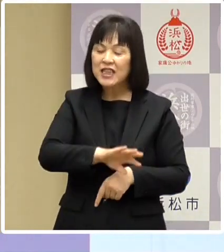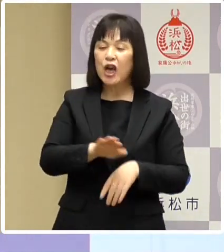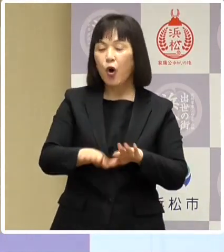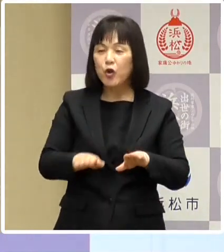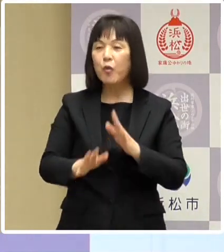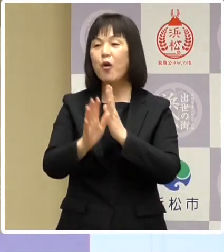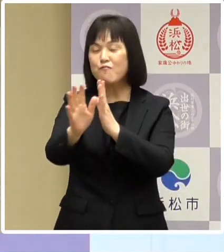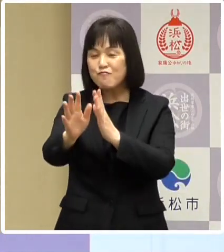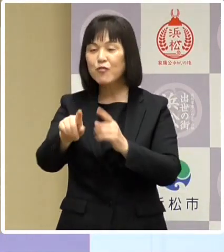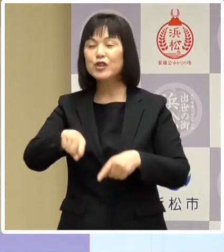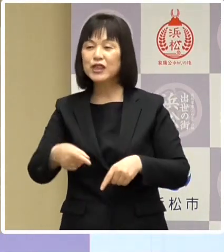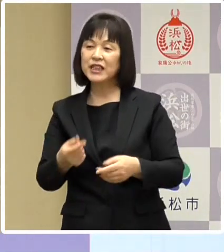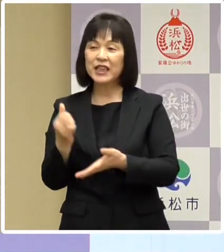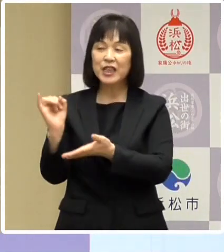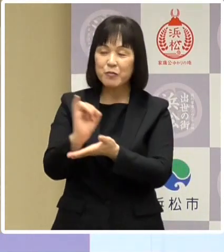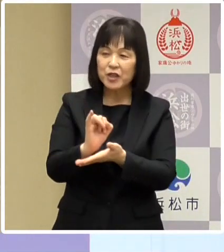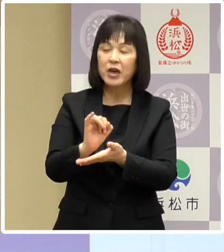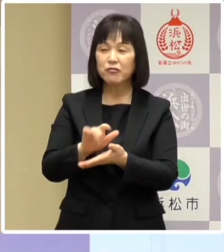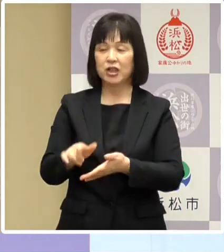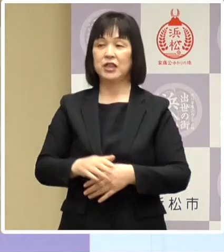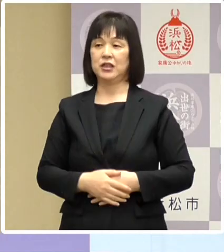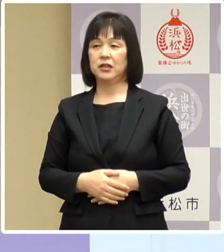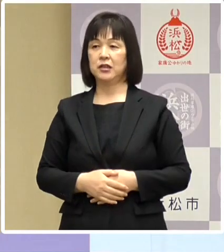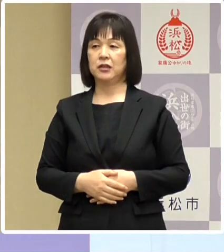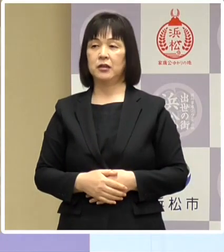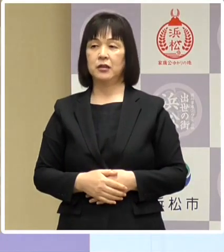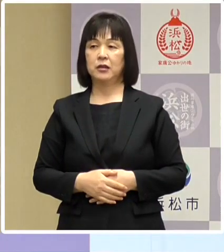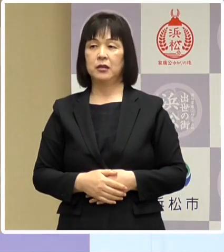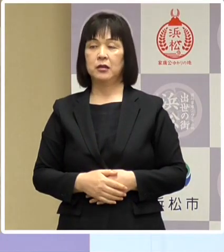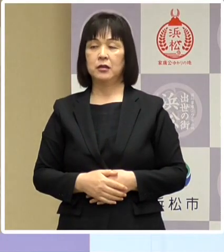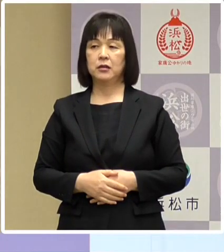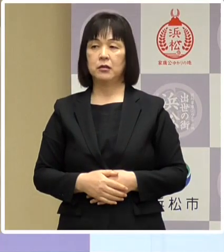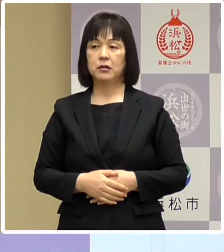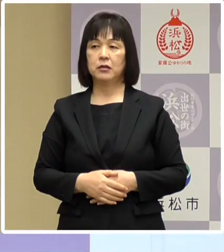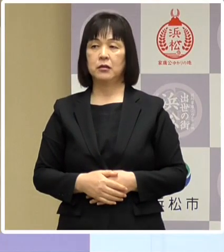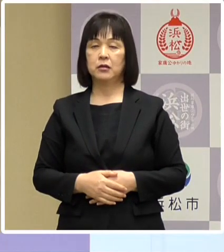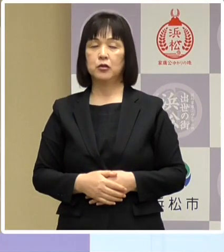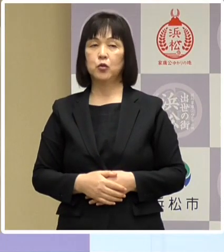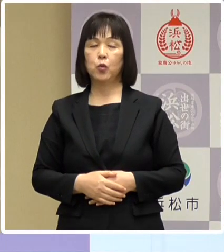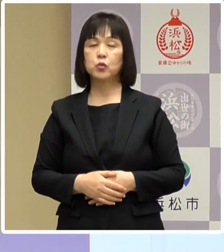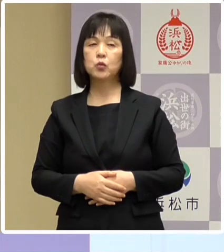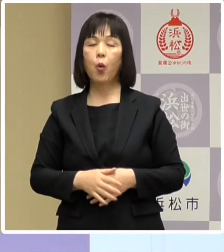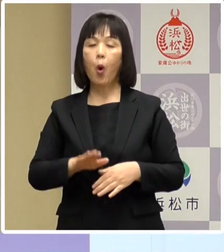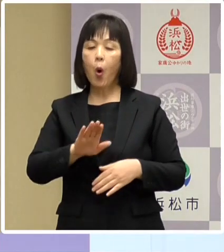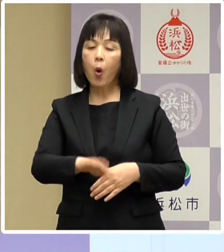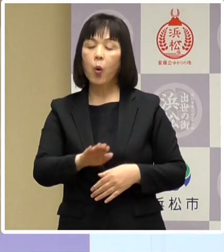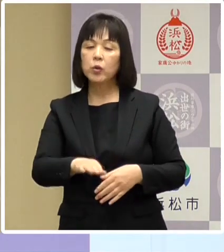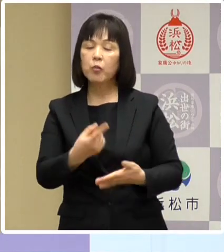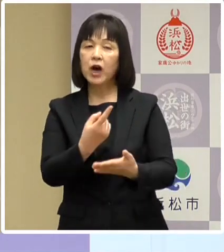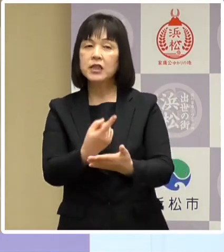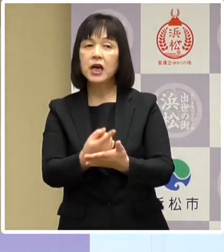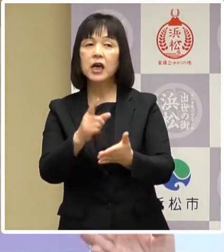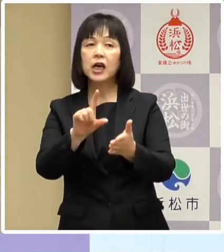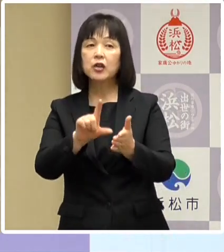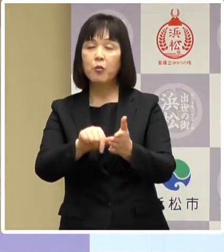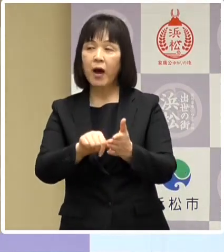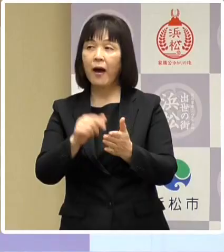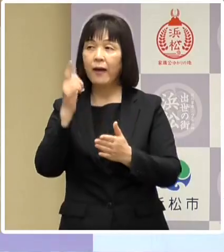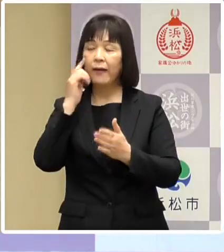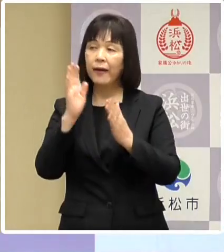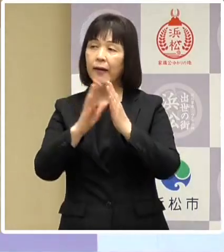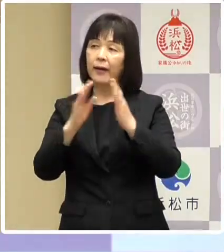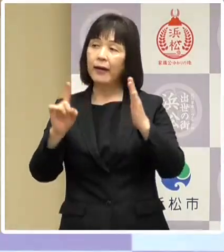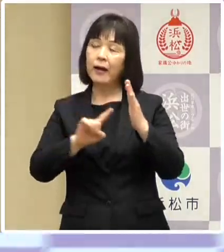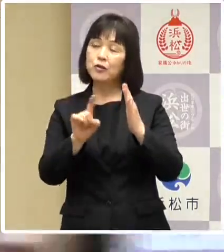ければというふうに思います。 抽選で当たらないとご家族でも見れなくなってしまう可能性っていうのは残念ながらあるわけです